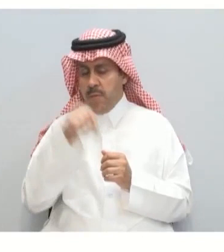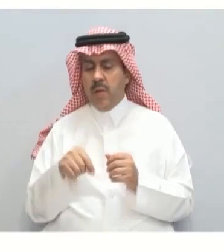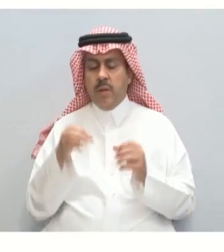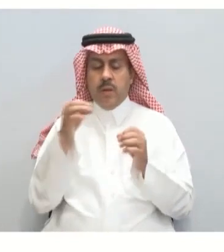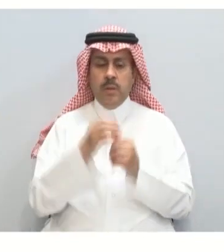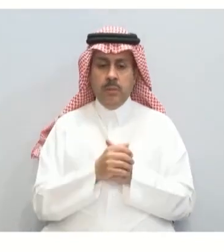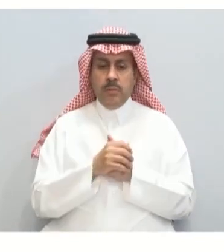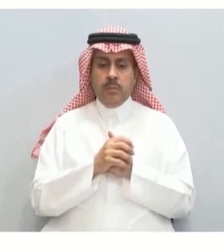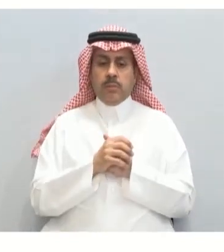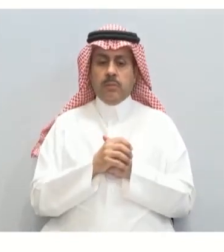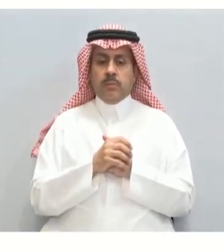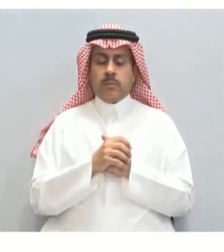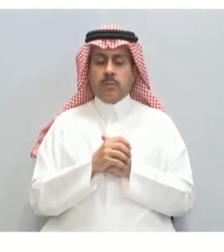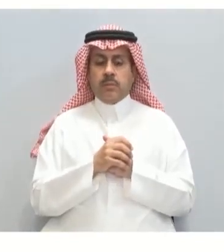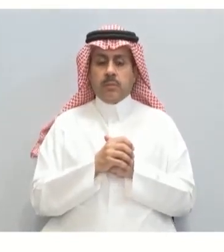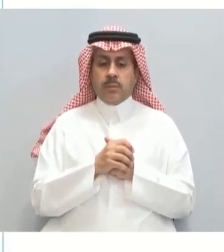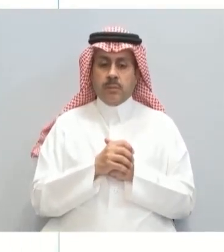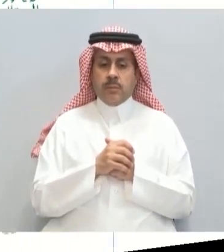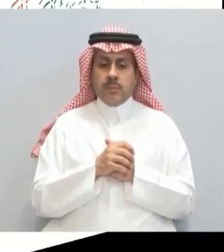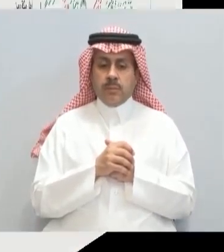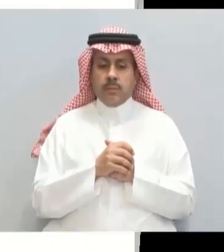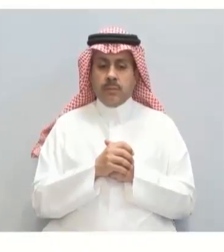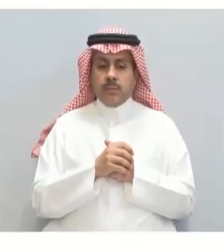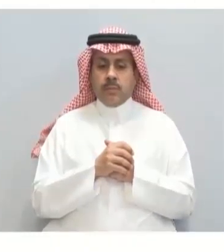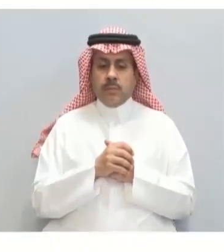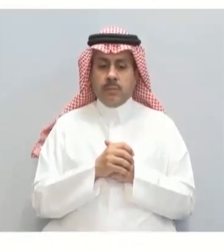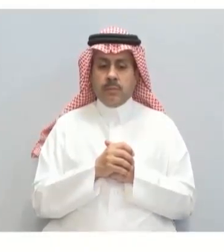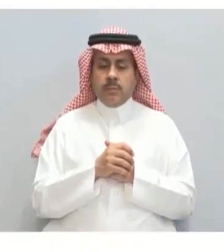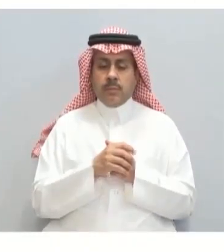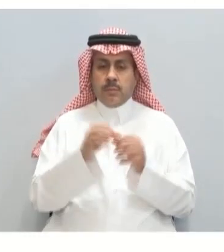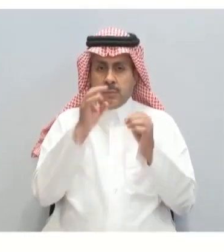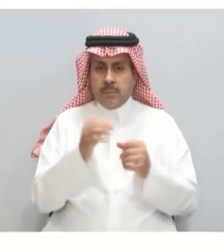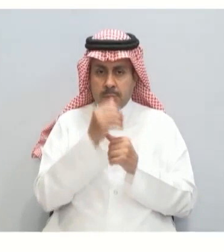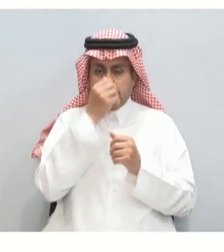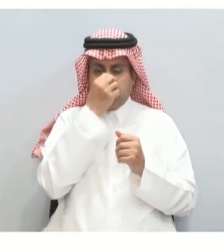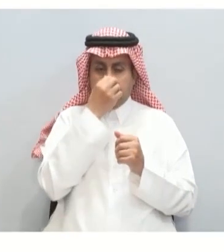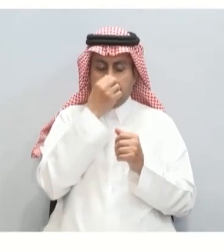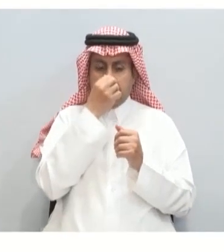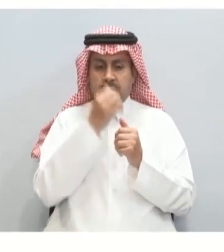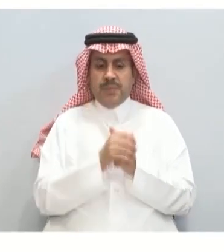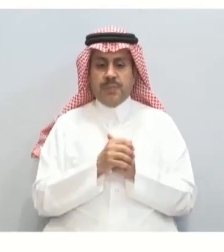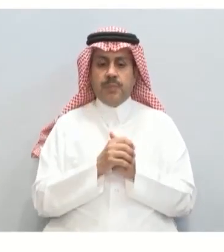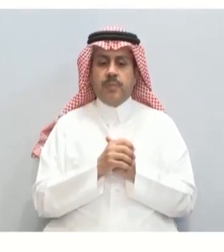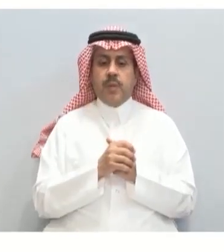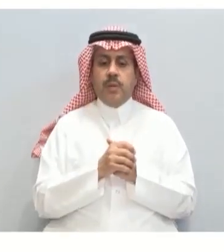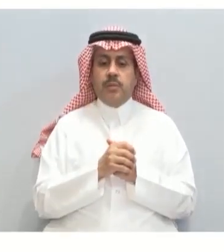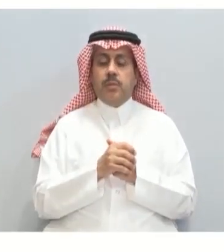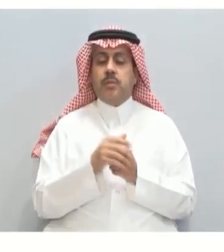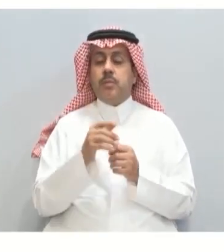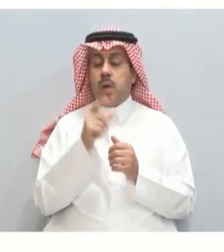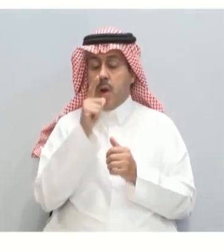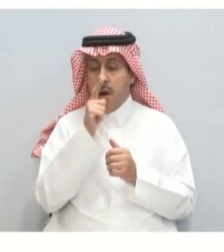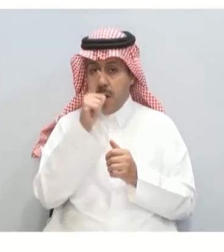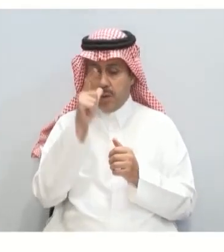هذه الايات الكريمات ناتي بعد هذا ايها الطلاب والطالبات ايضا الى ايات اخر في هذه السوره نقف